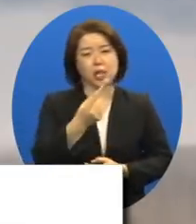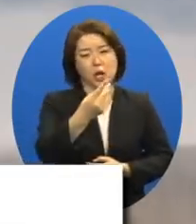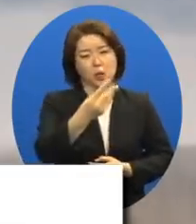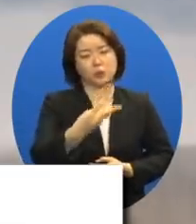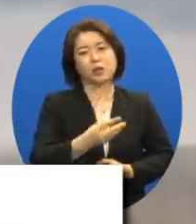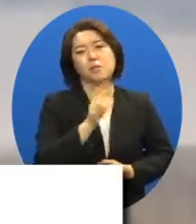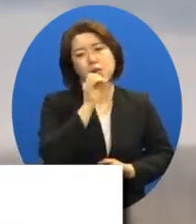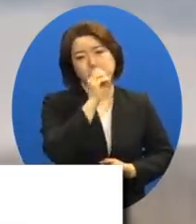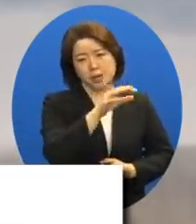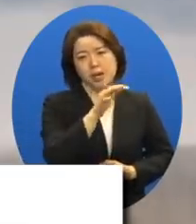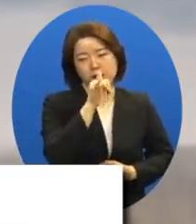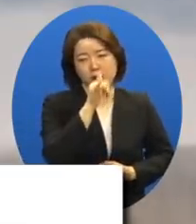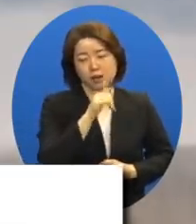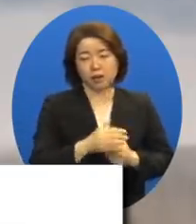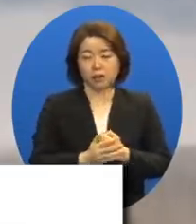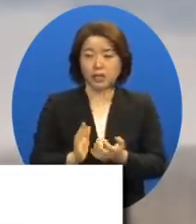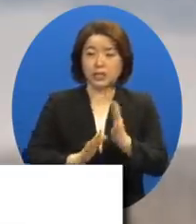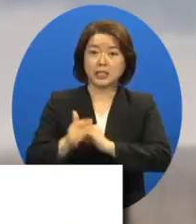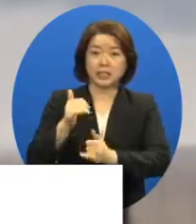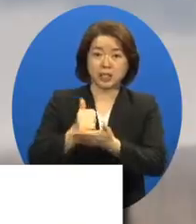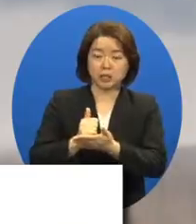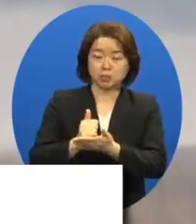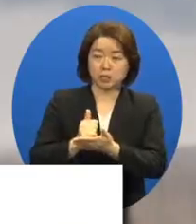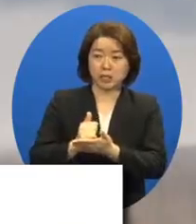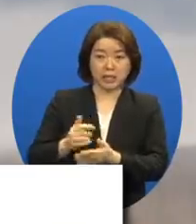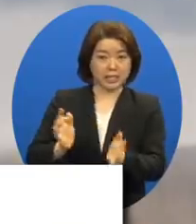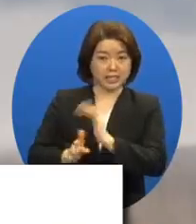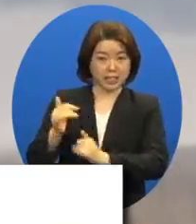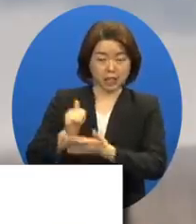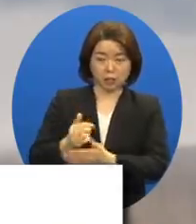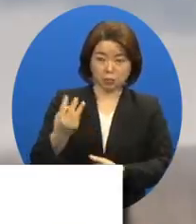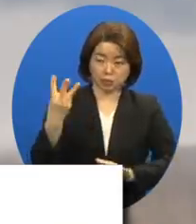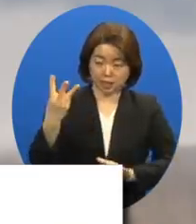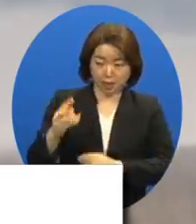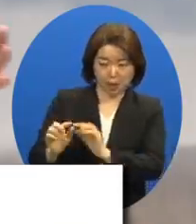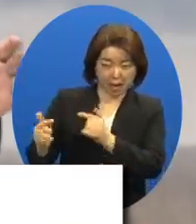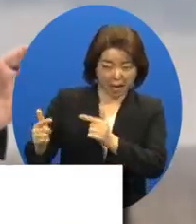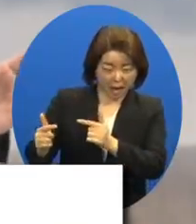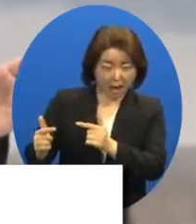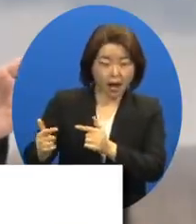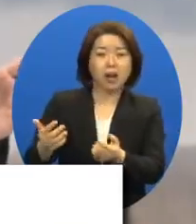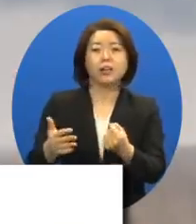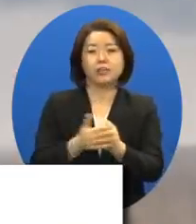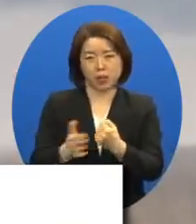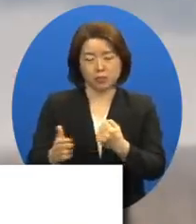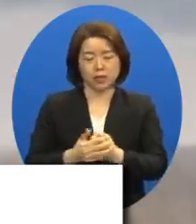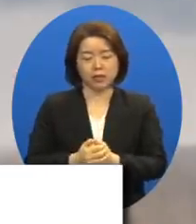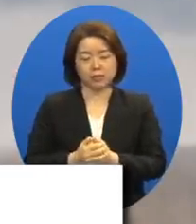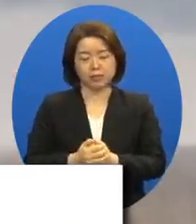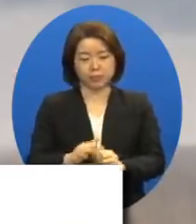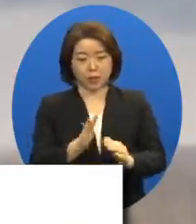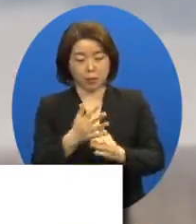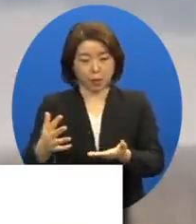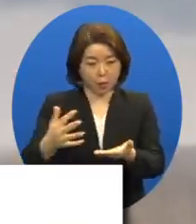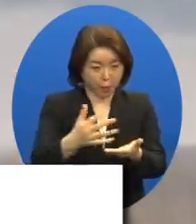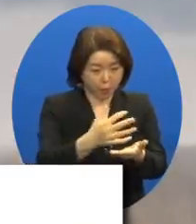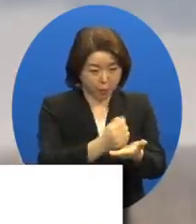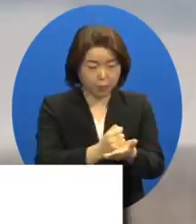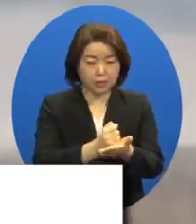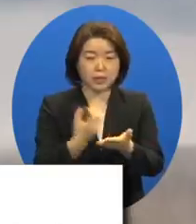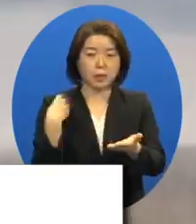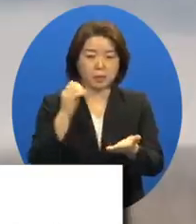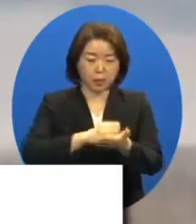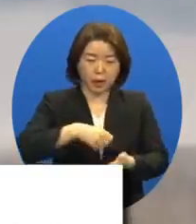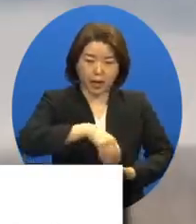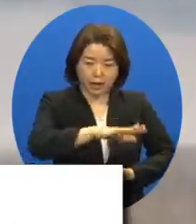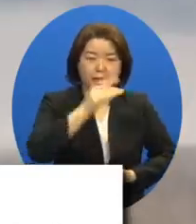베드로가 예수님을 세 번 부인한 것 때문에 아마 그가 고기잡이 하루 돌아갔다고 생각하셨던 것 같습니다